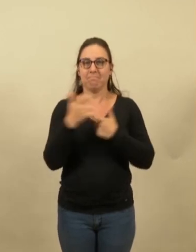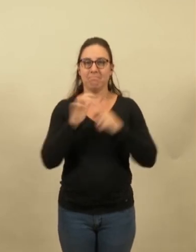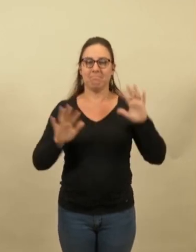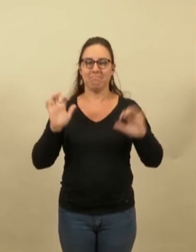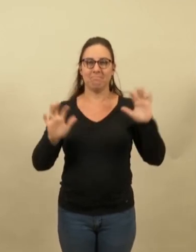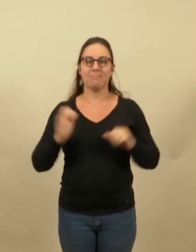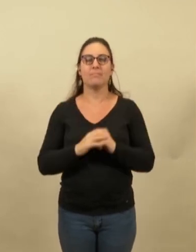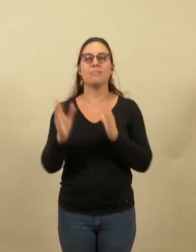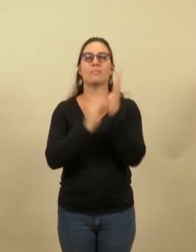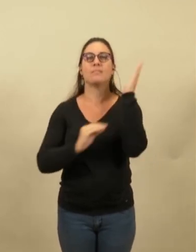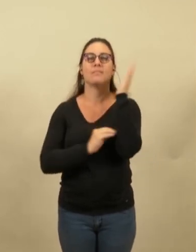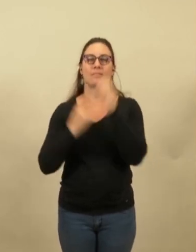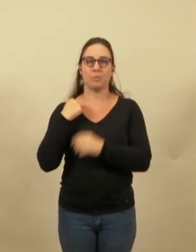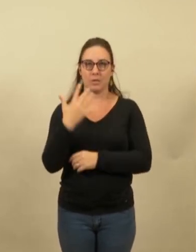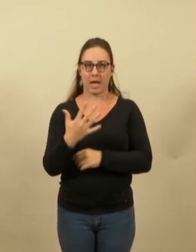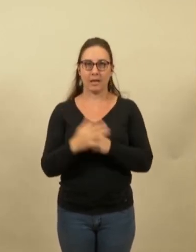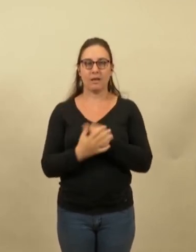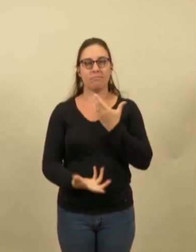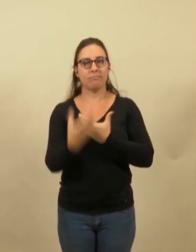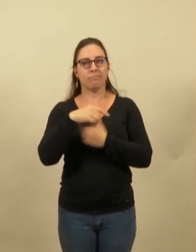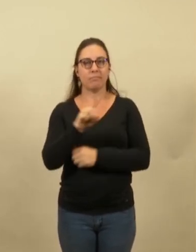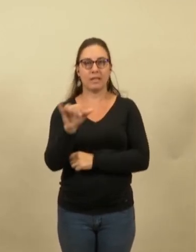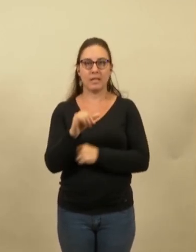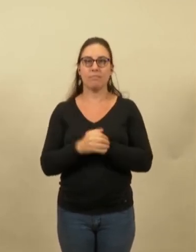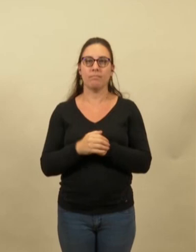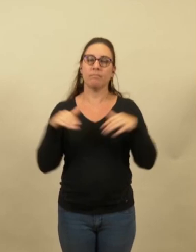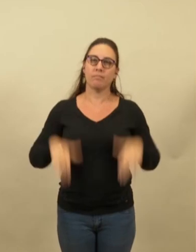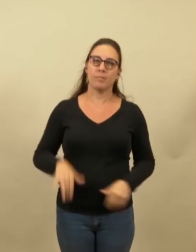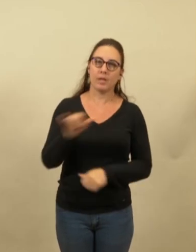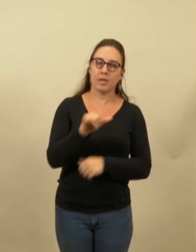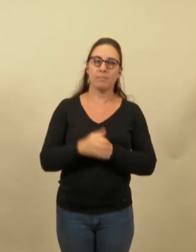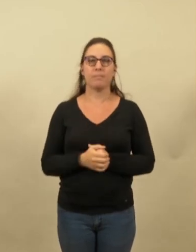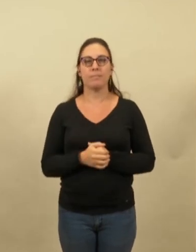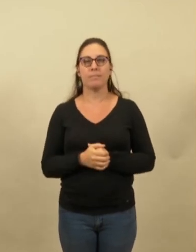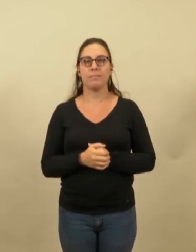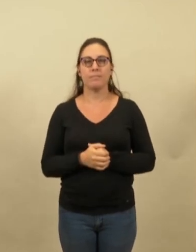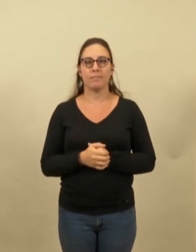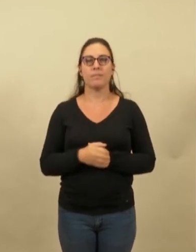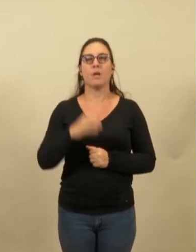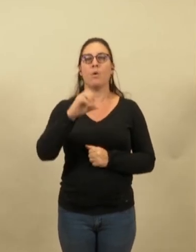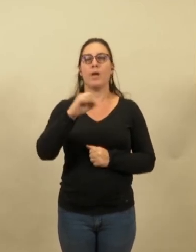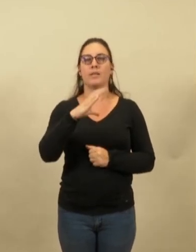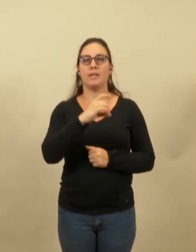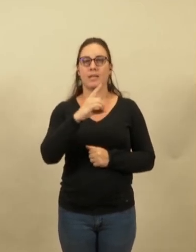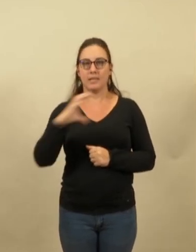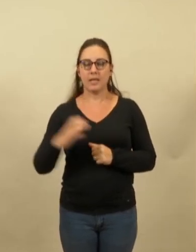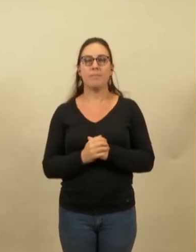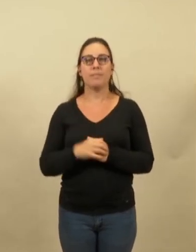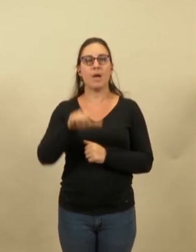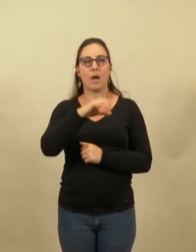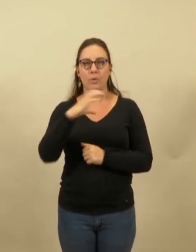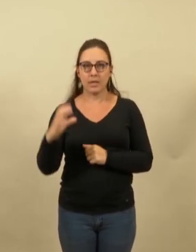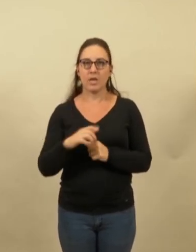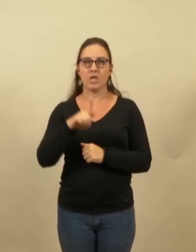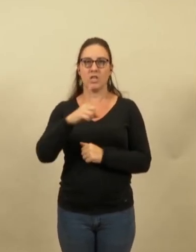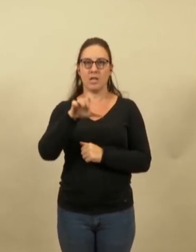amendement numéro 5 qui ne prend pas par au vote qui s'abstient on va essayer des décès AEC